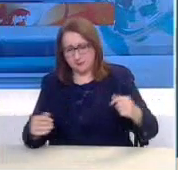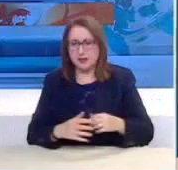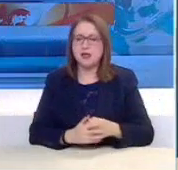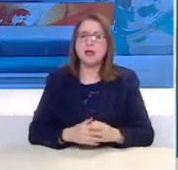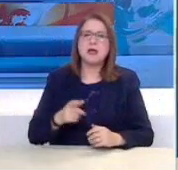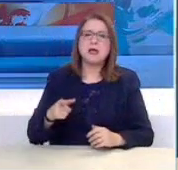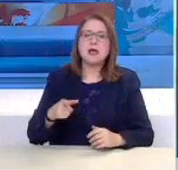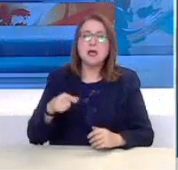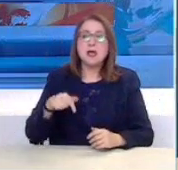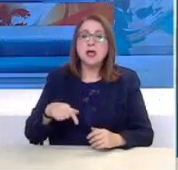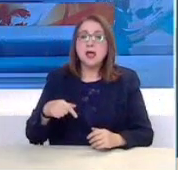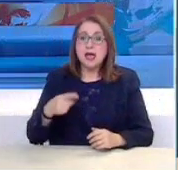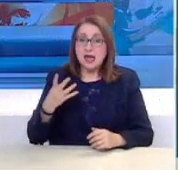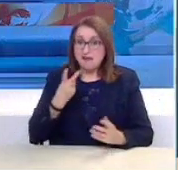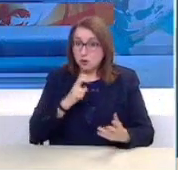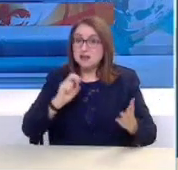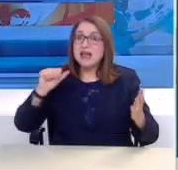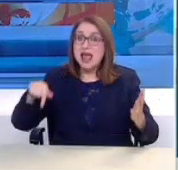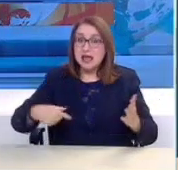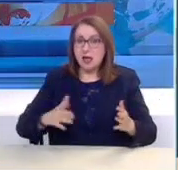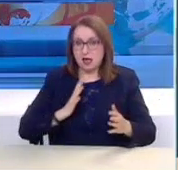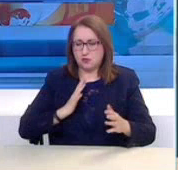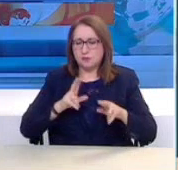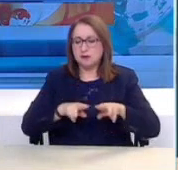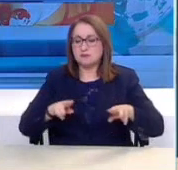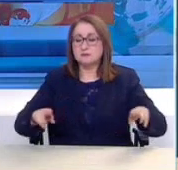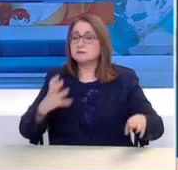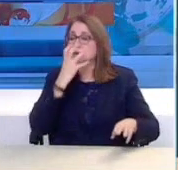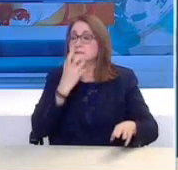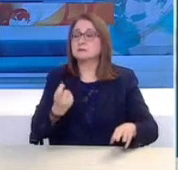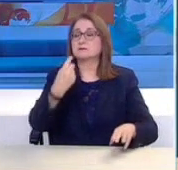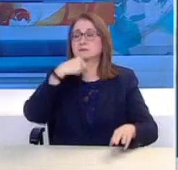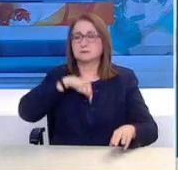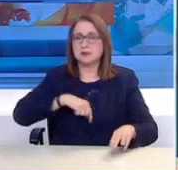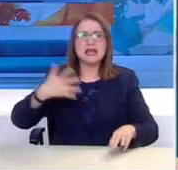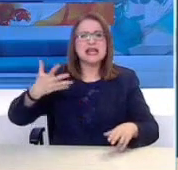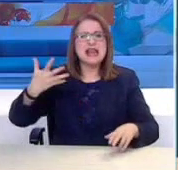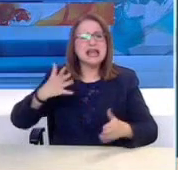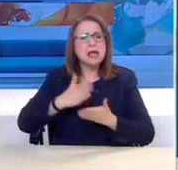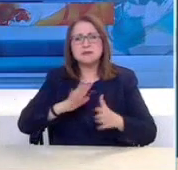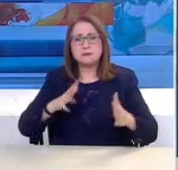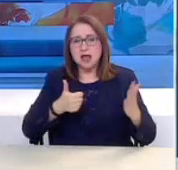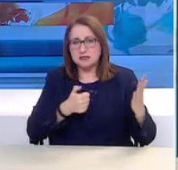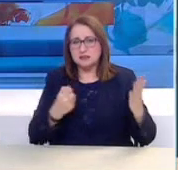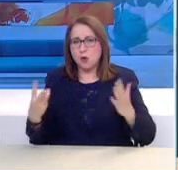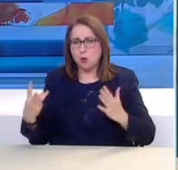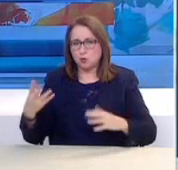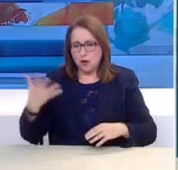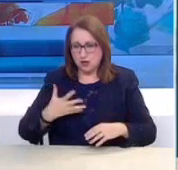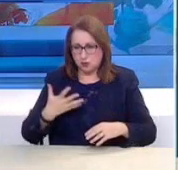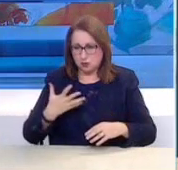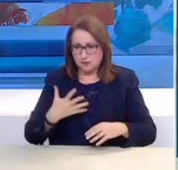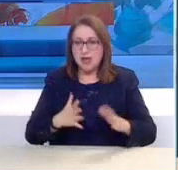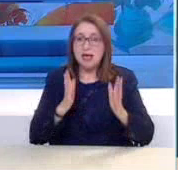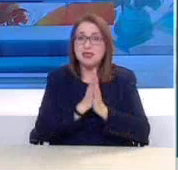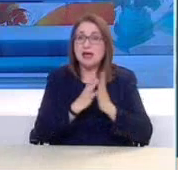διασωληνωμένοι. Η διάμεση ηλικία τους είναι 68 ετών. 15, ήδη το